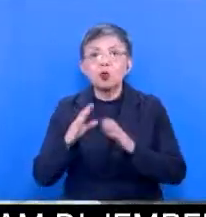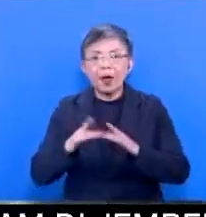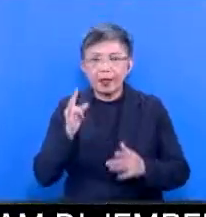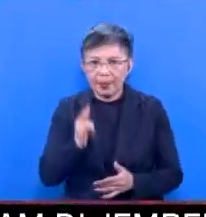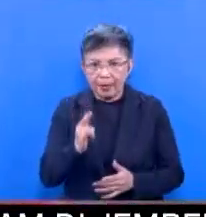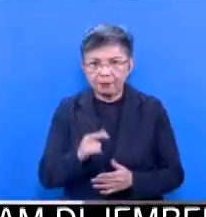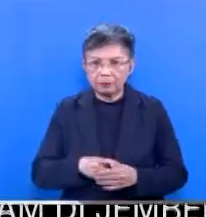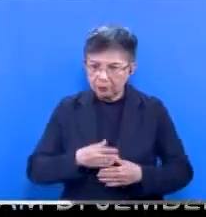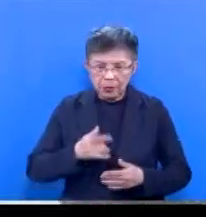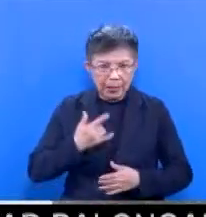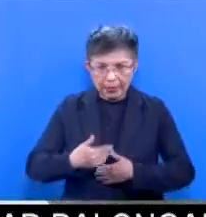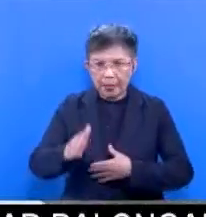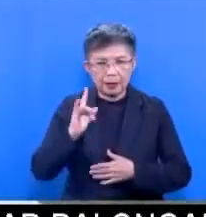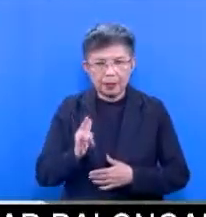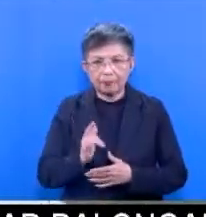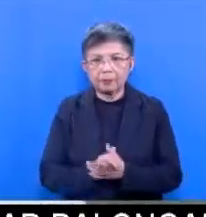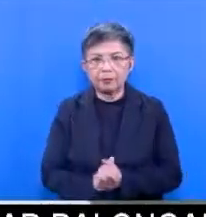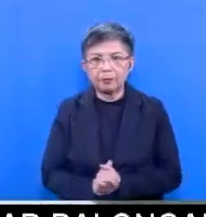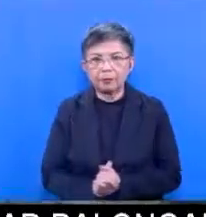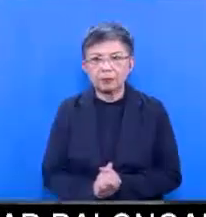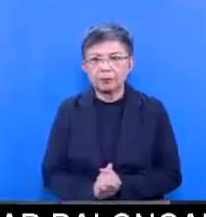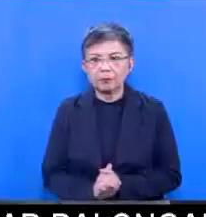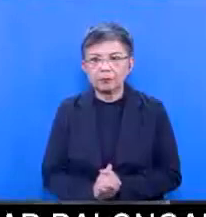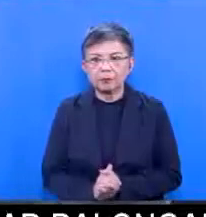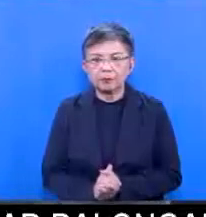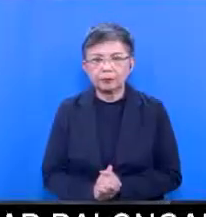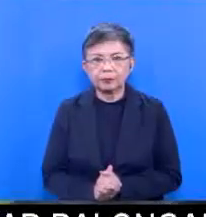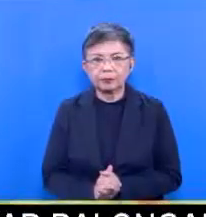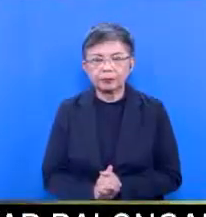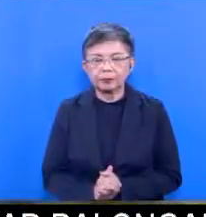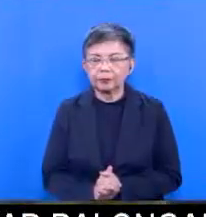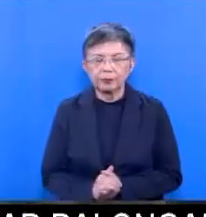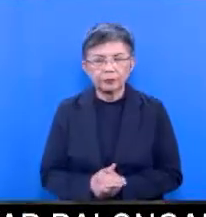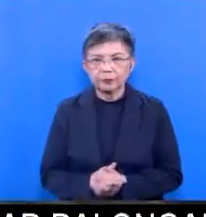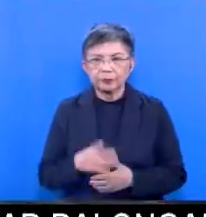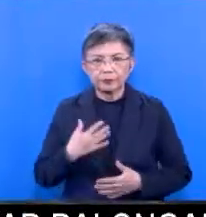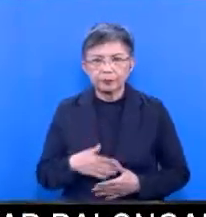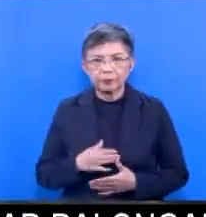dilakukan. Agus Supratman, Ayat Sudrajat, Medan, Sumatera Utara.